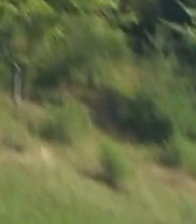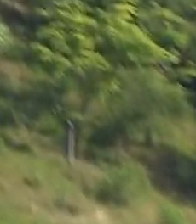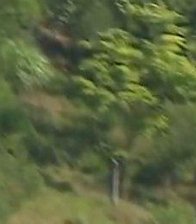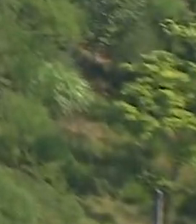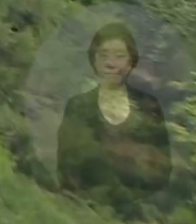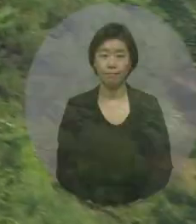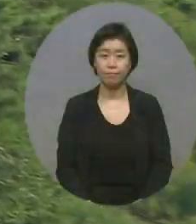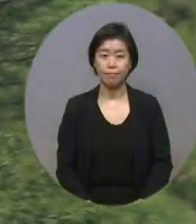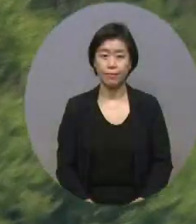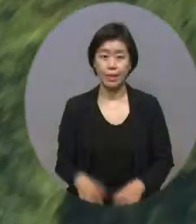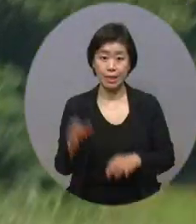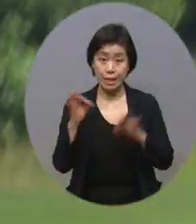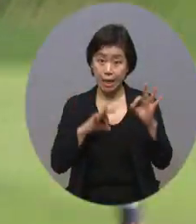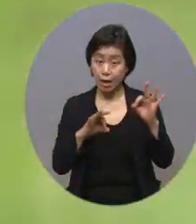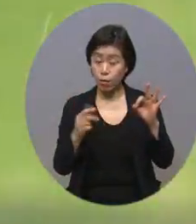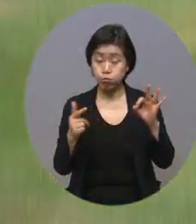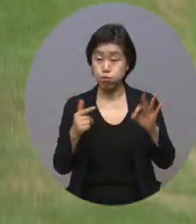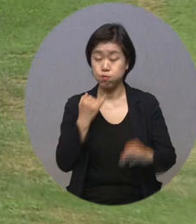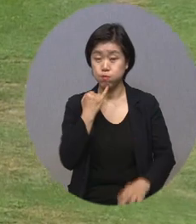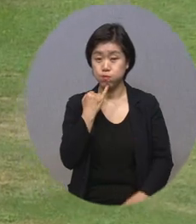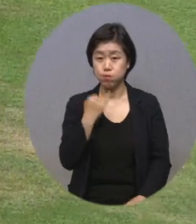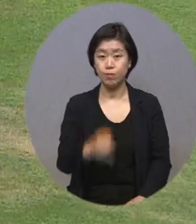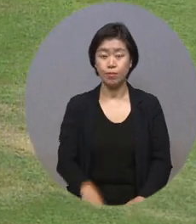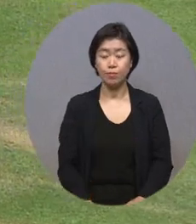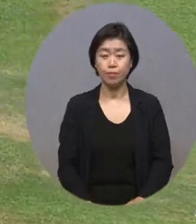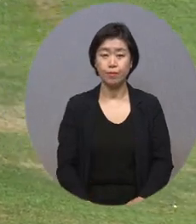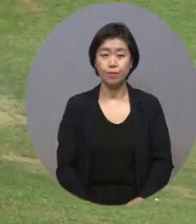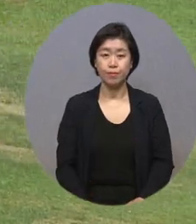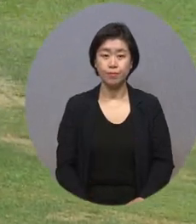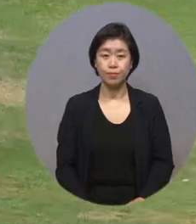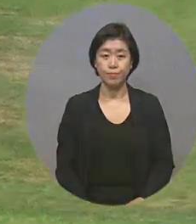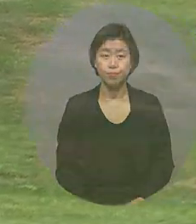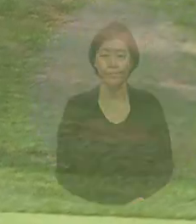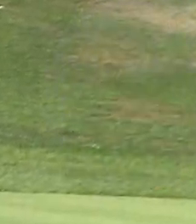아이고, 잘못 쳤다. 오, 괜찮아, 괜찮아.